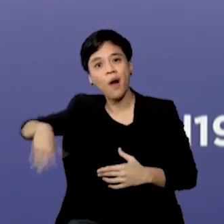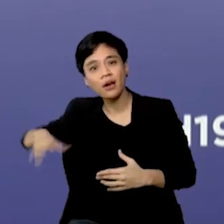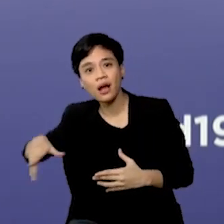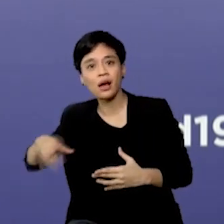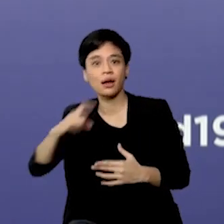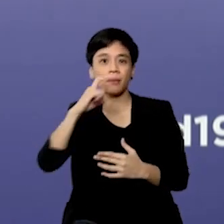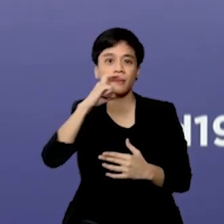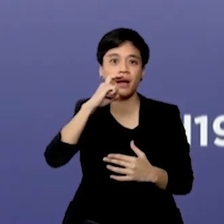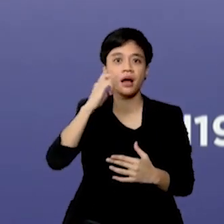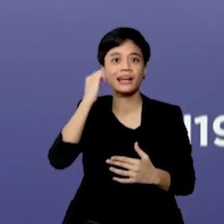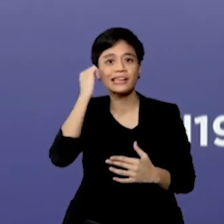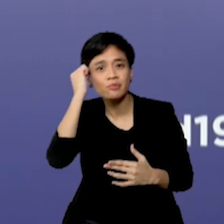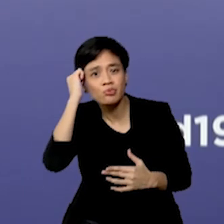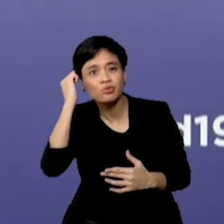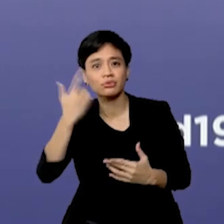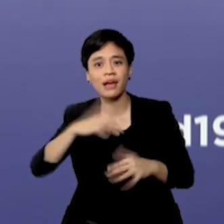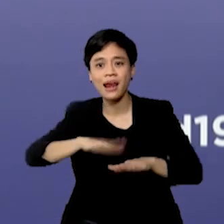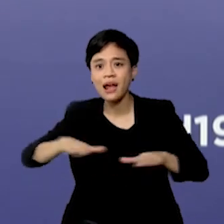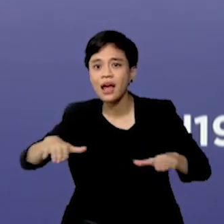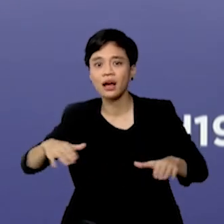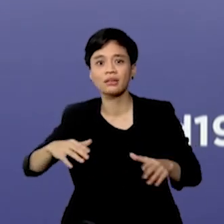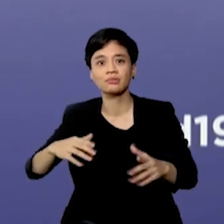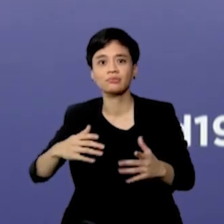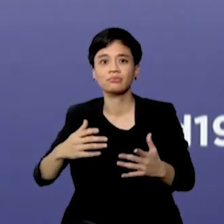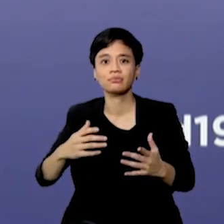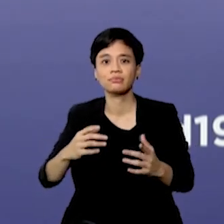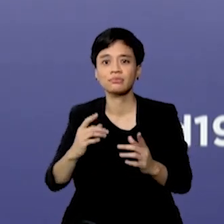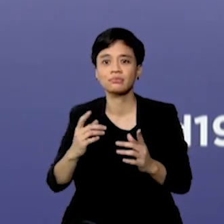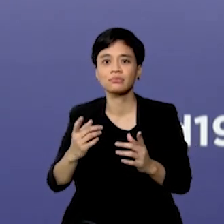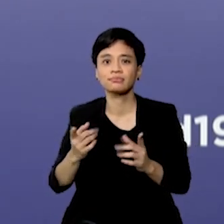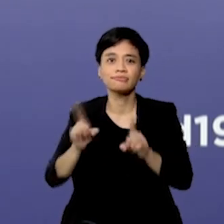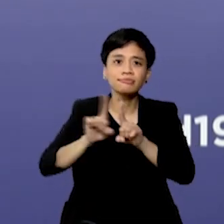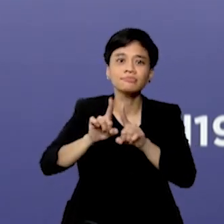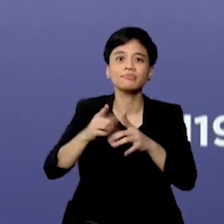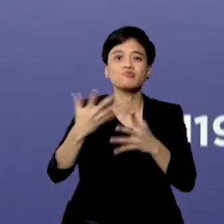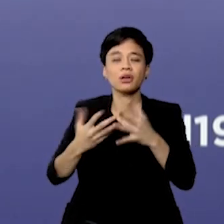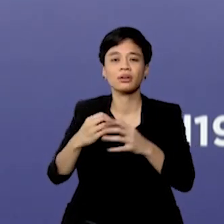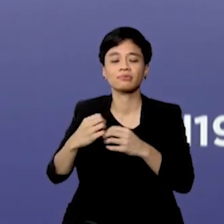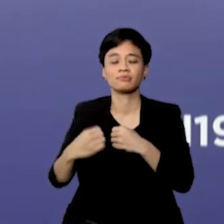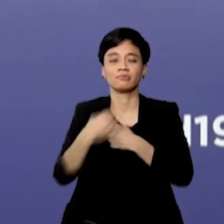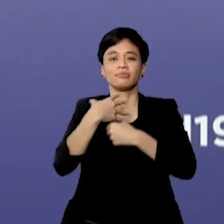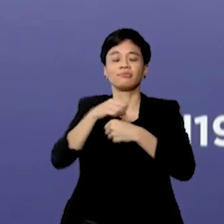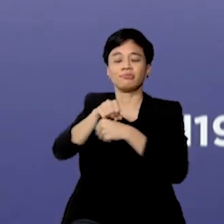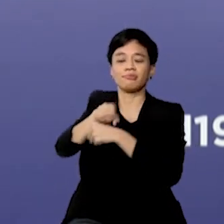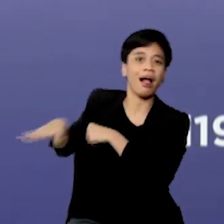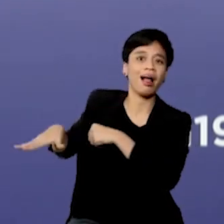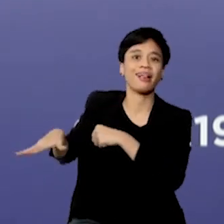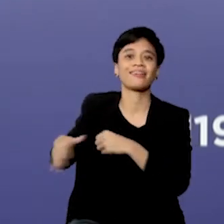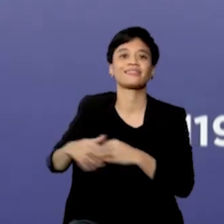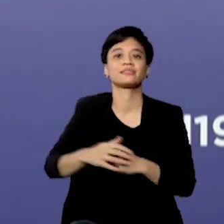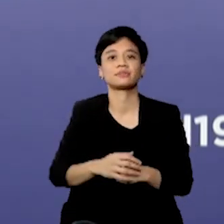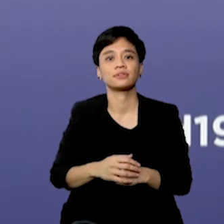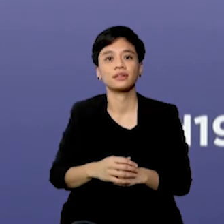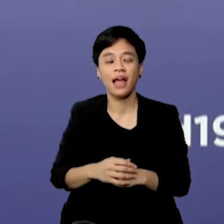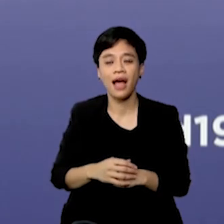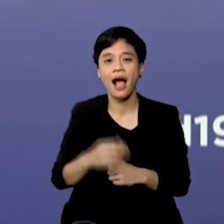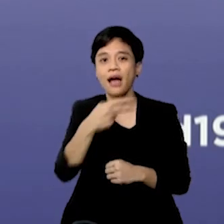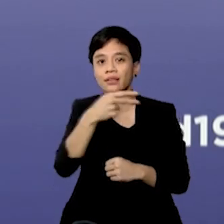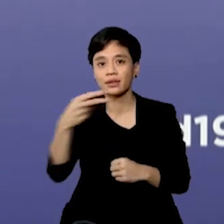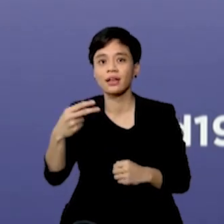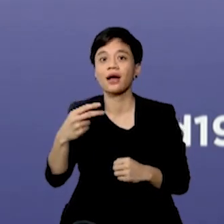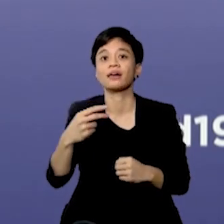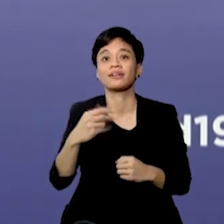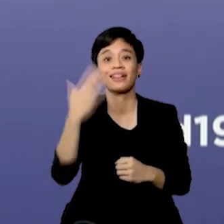tua kita akan memiliki kemungkinan tertular dari kita. Oleh karena itu, patuhi